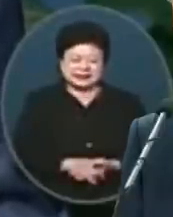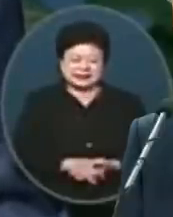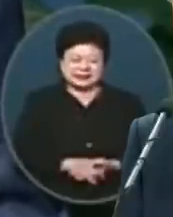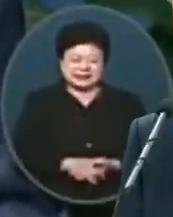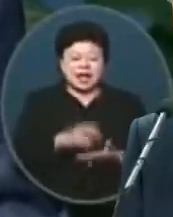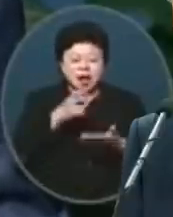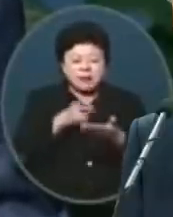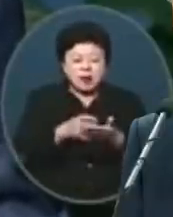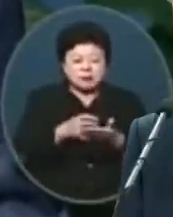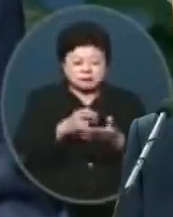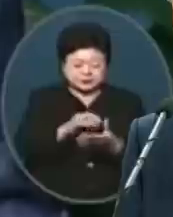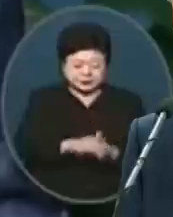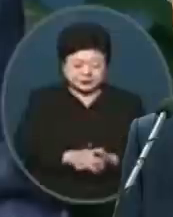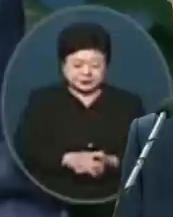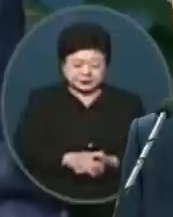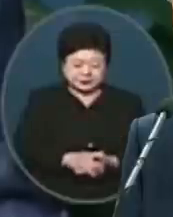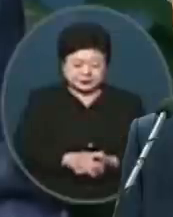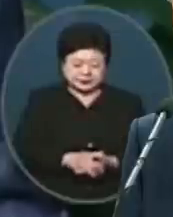법이